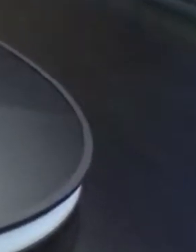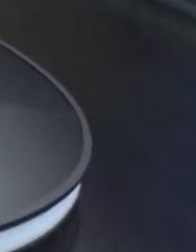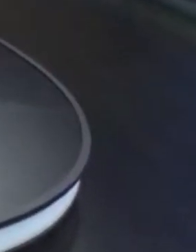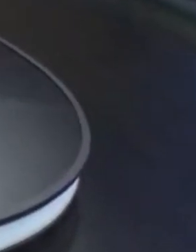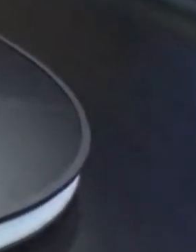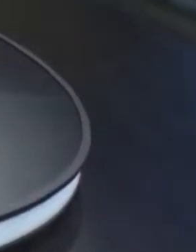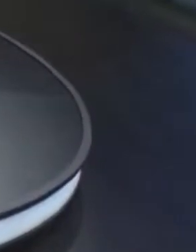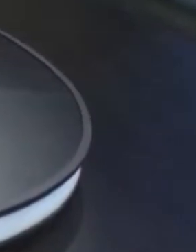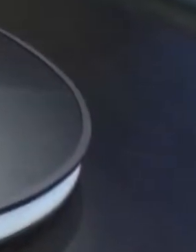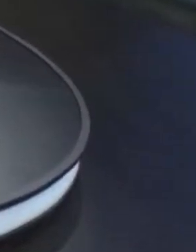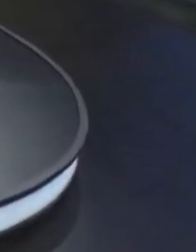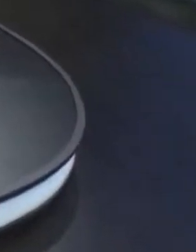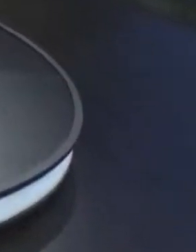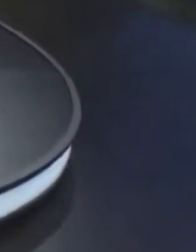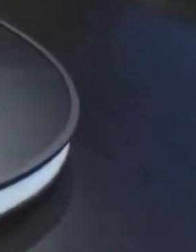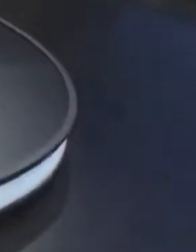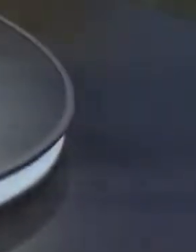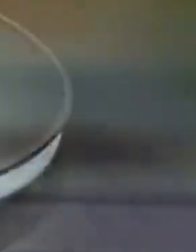으